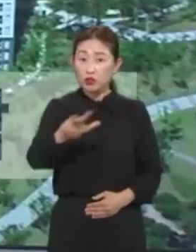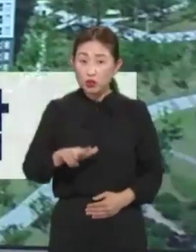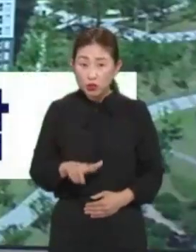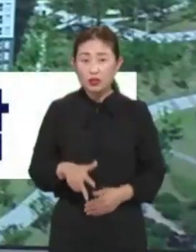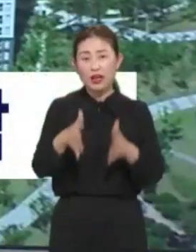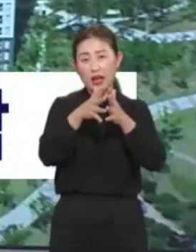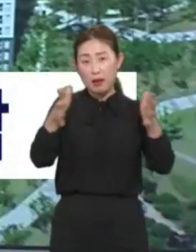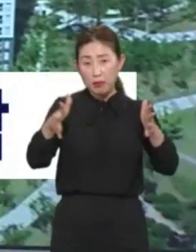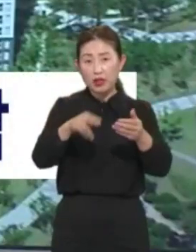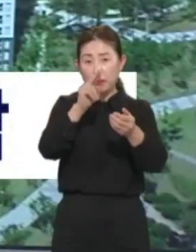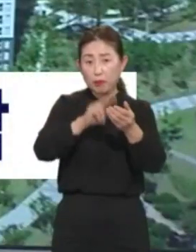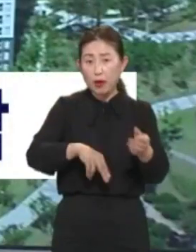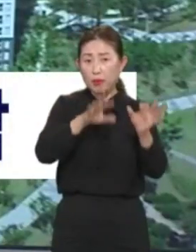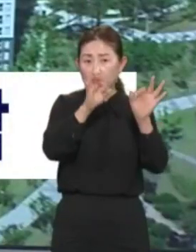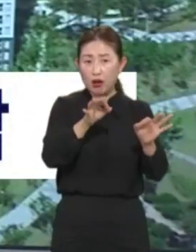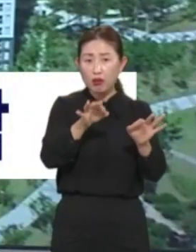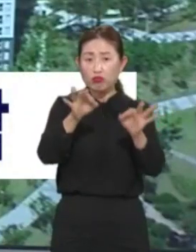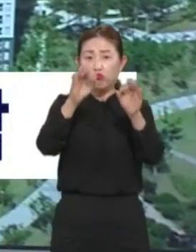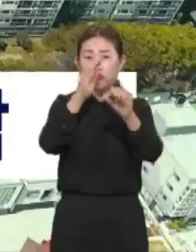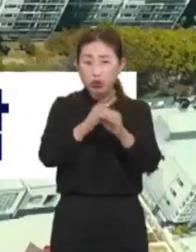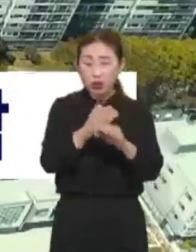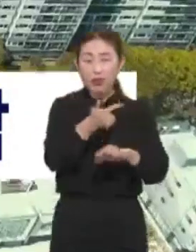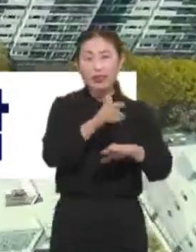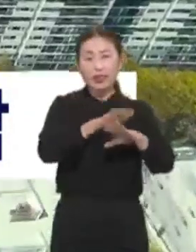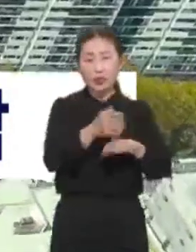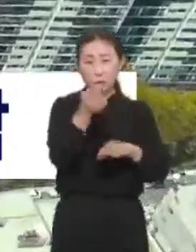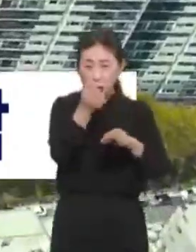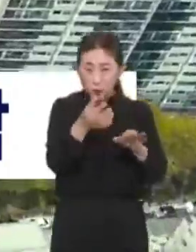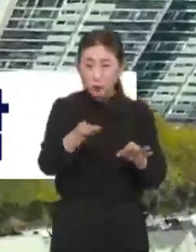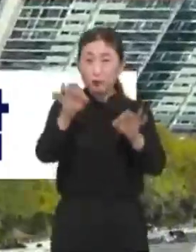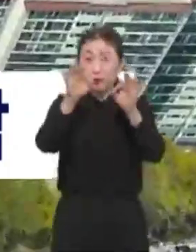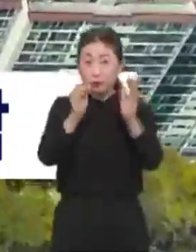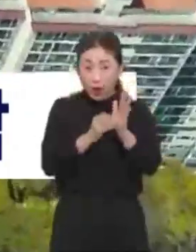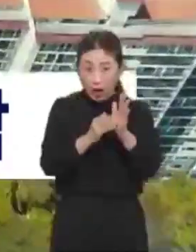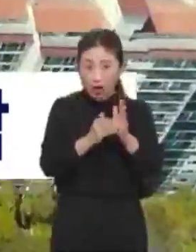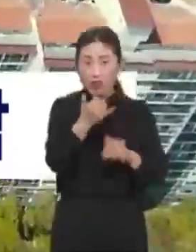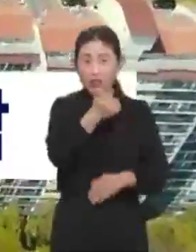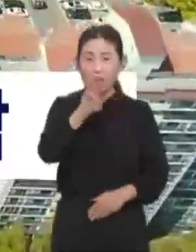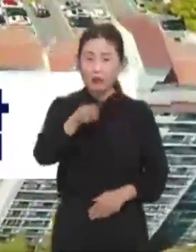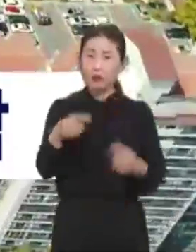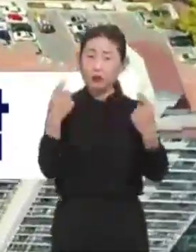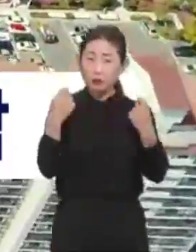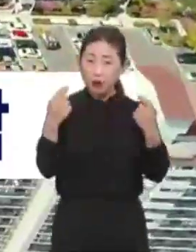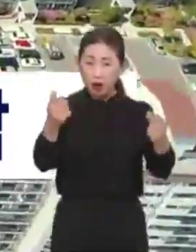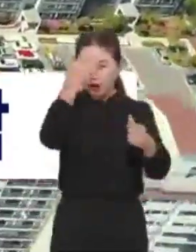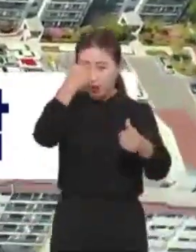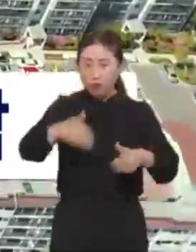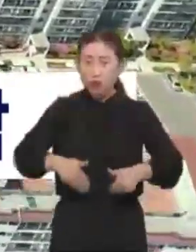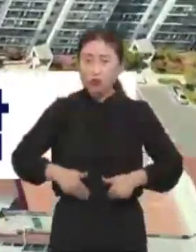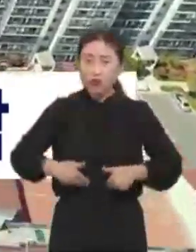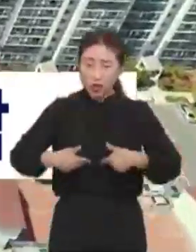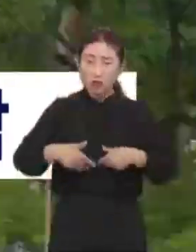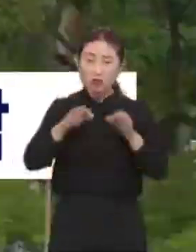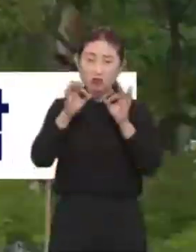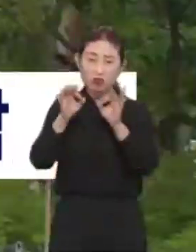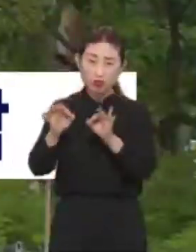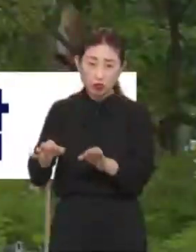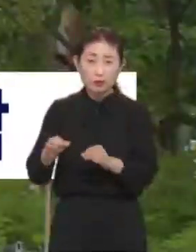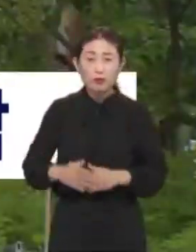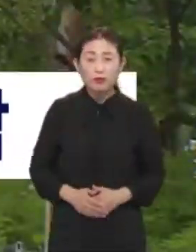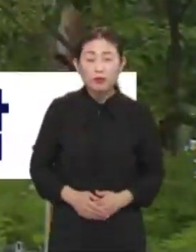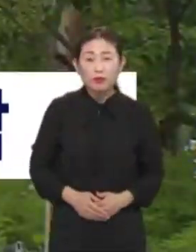전국적으로 아파트 매매가격 상승세가 이어진 가운데 대전은 오름세가 계속됐고 세종과 충남은 보합 하락세를